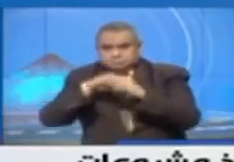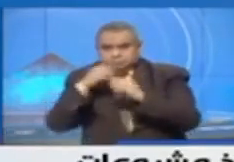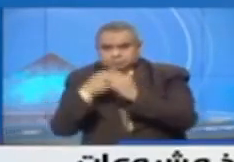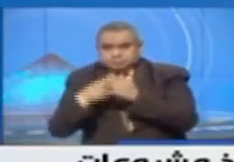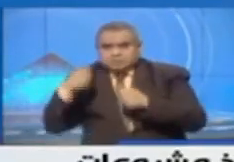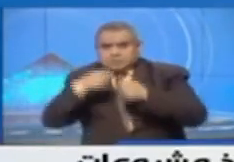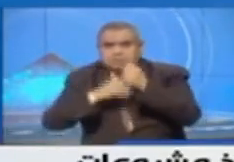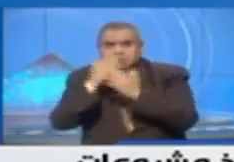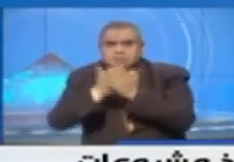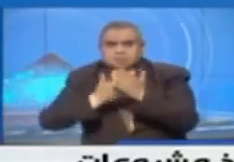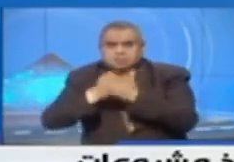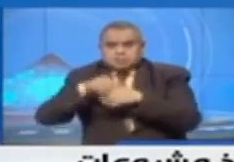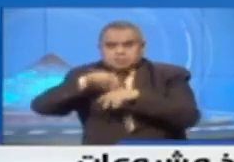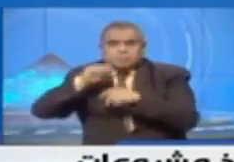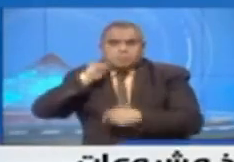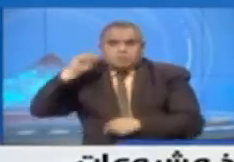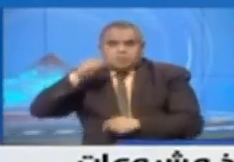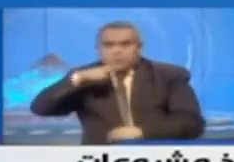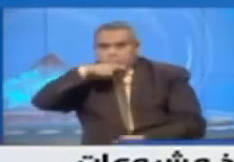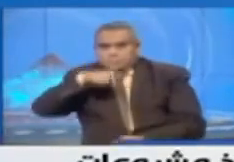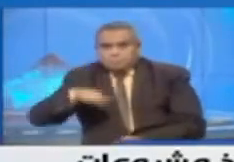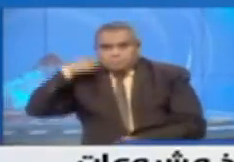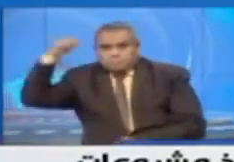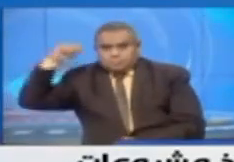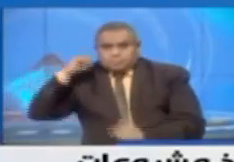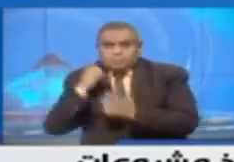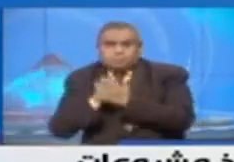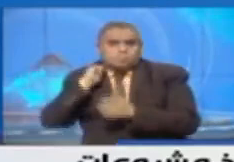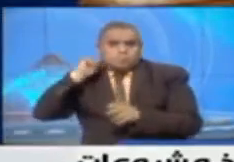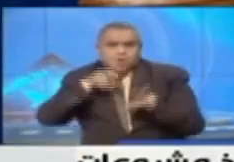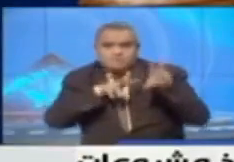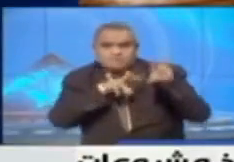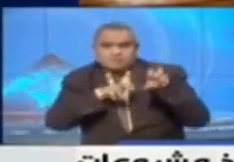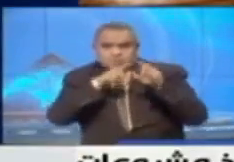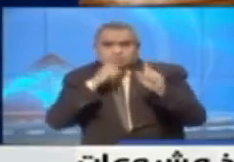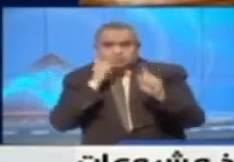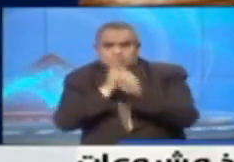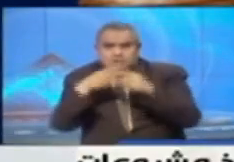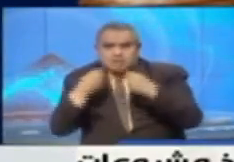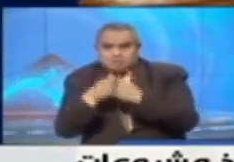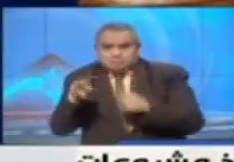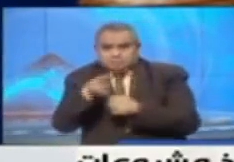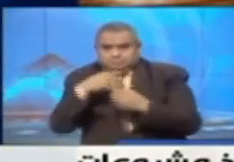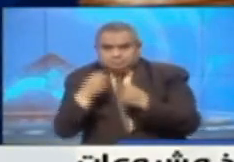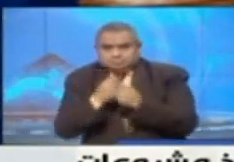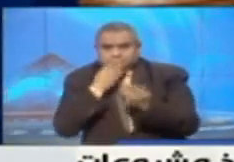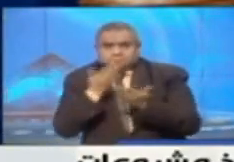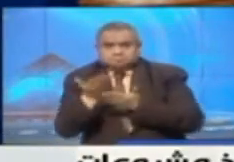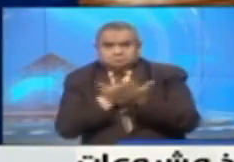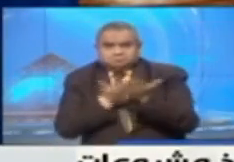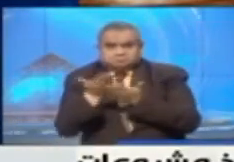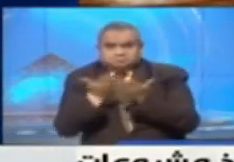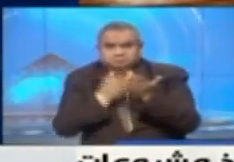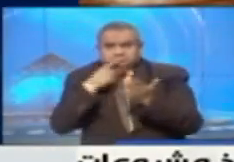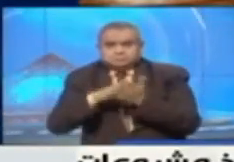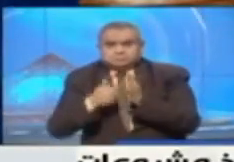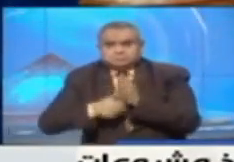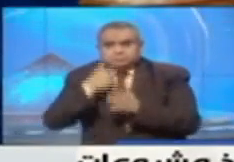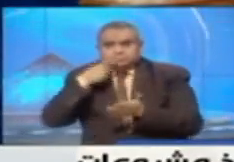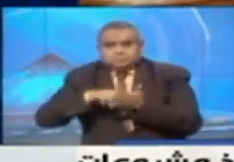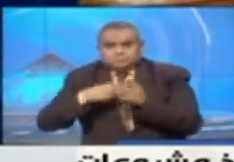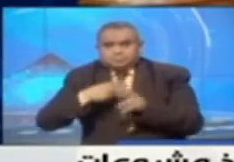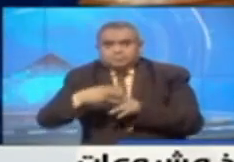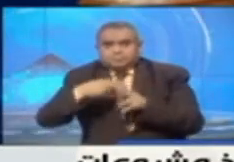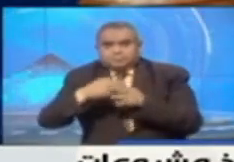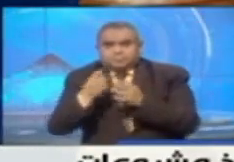على مستوى المحافظة. وأشار أمنة خلال اجتماع عقده مع محافظ الشرقية إلى ضرورة المتابعة المستمرة